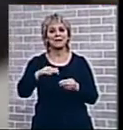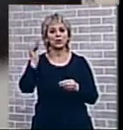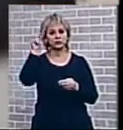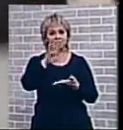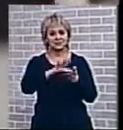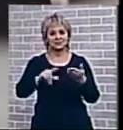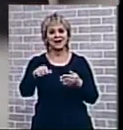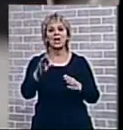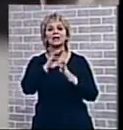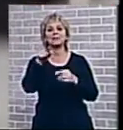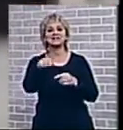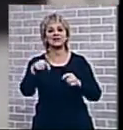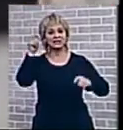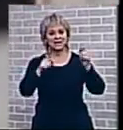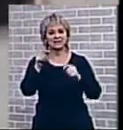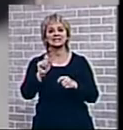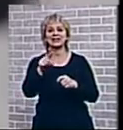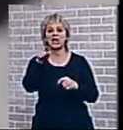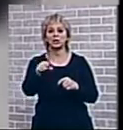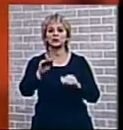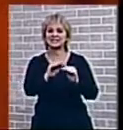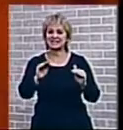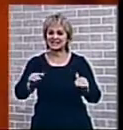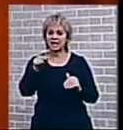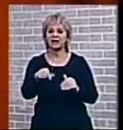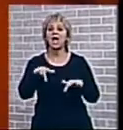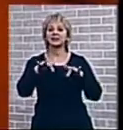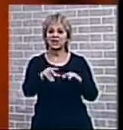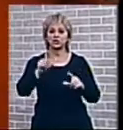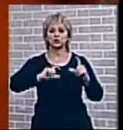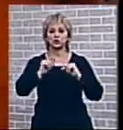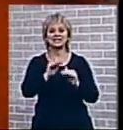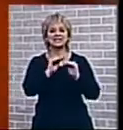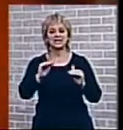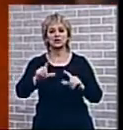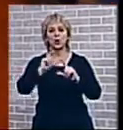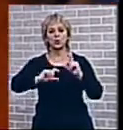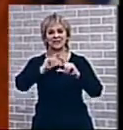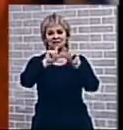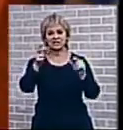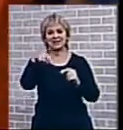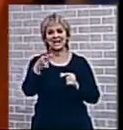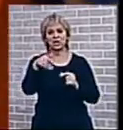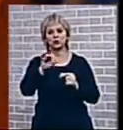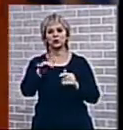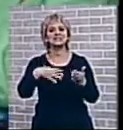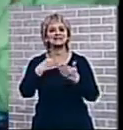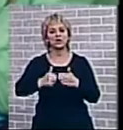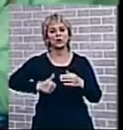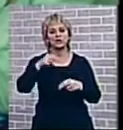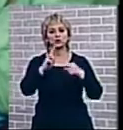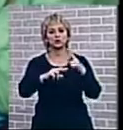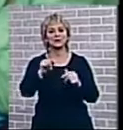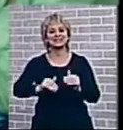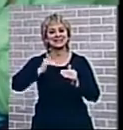вуз. Атмосферу на конференции задают на вид детсадовцы, а на деле студенты детского университета ДГТУ. Свою карьеру они